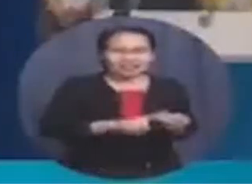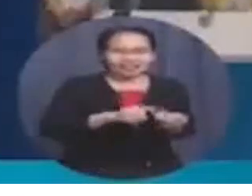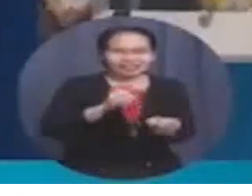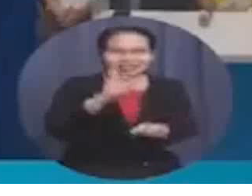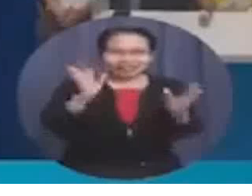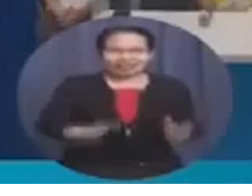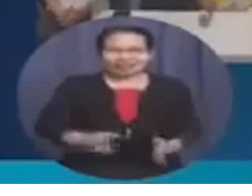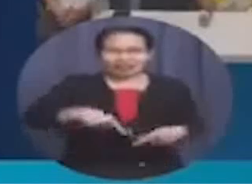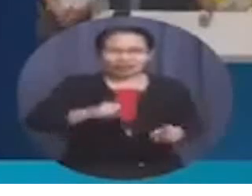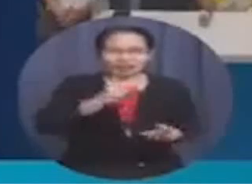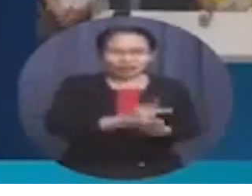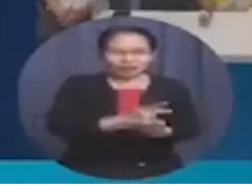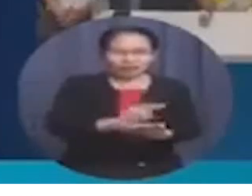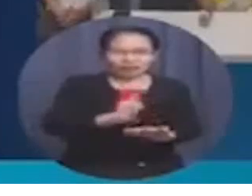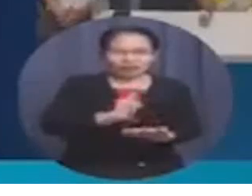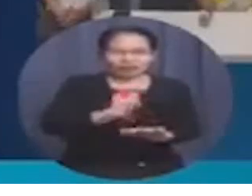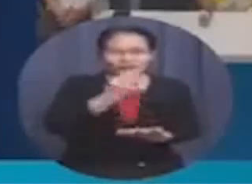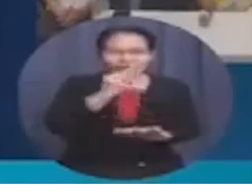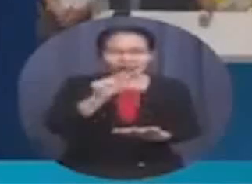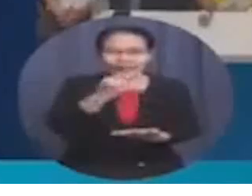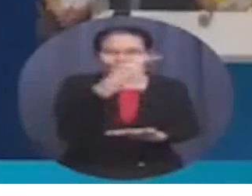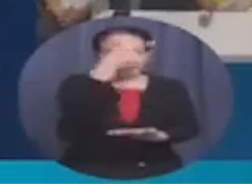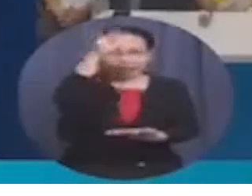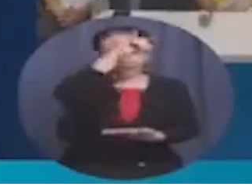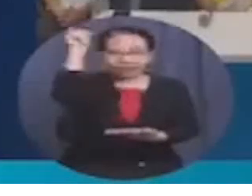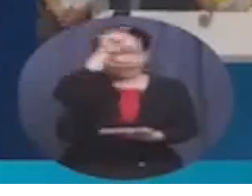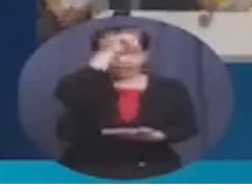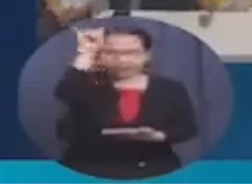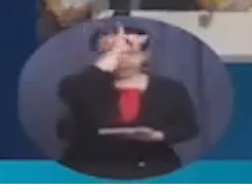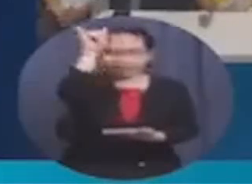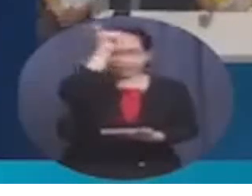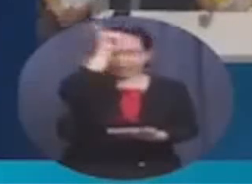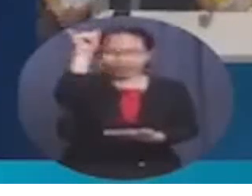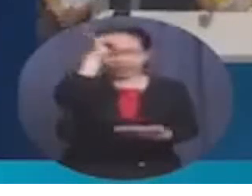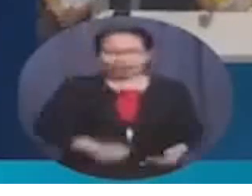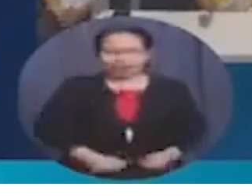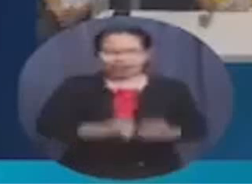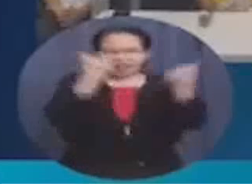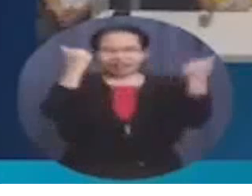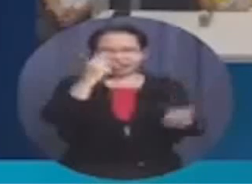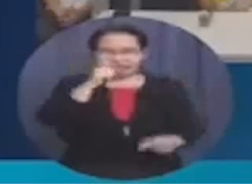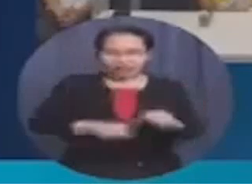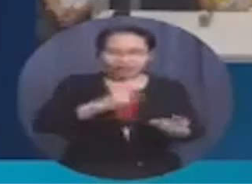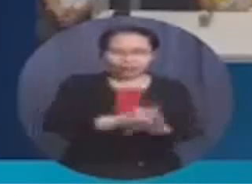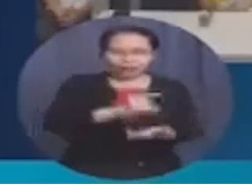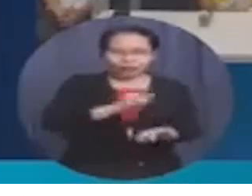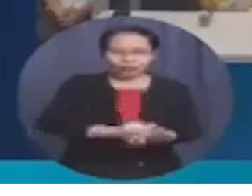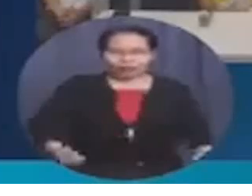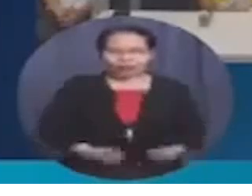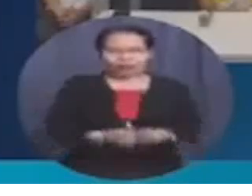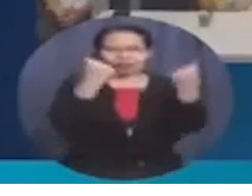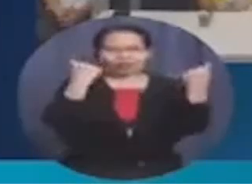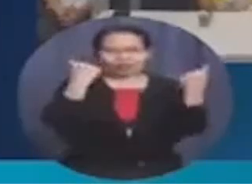ang sugong gago at tarantado. Hindi mo kayang patunayan yan. Hinamon ko na nga yung leader mo, hindi lumaban ng diskusyon eh. Nilagay